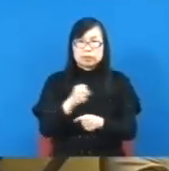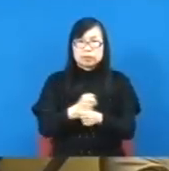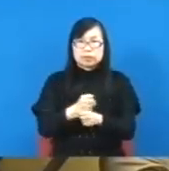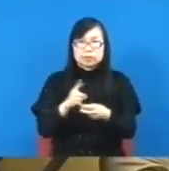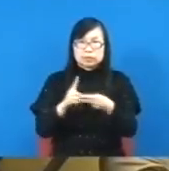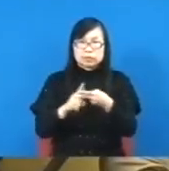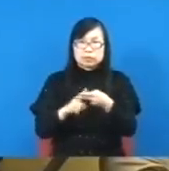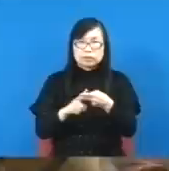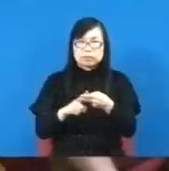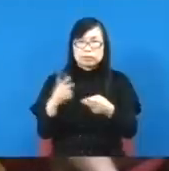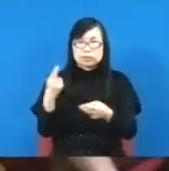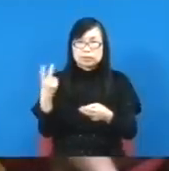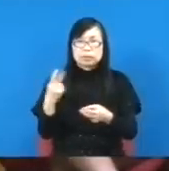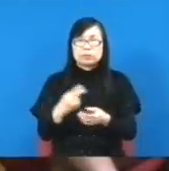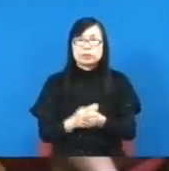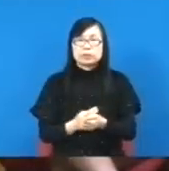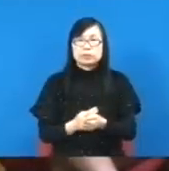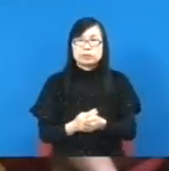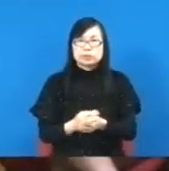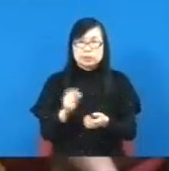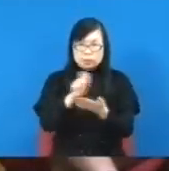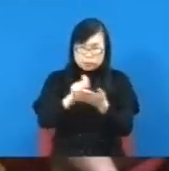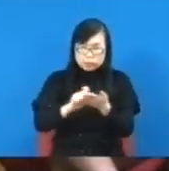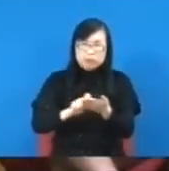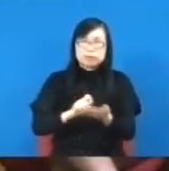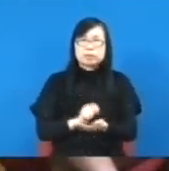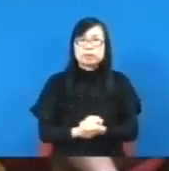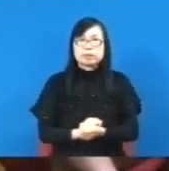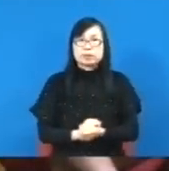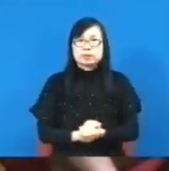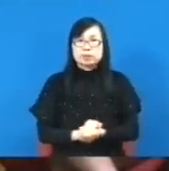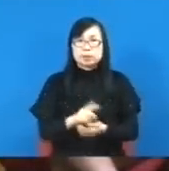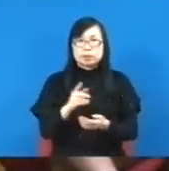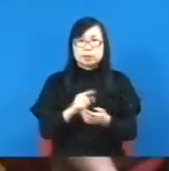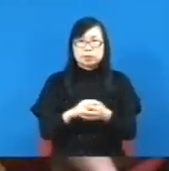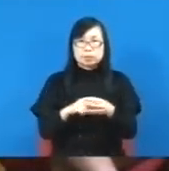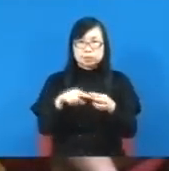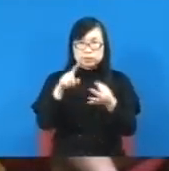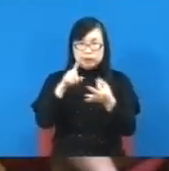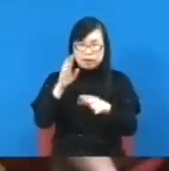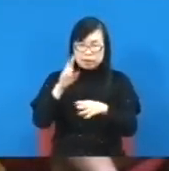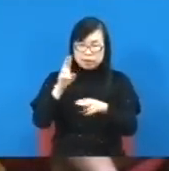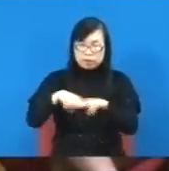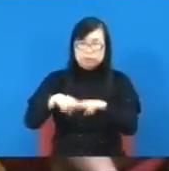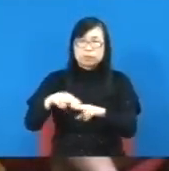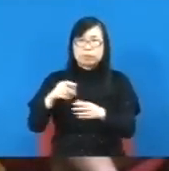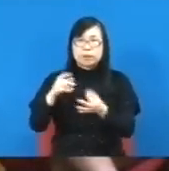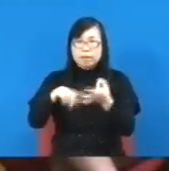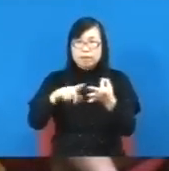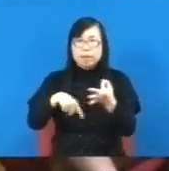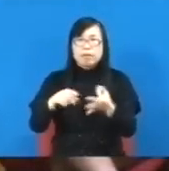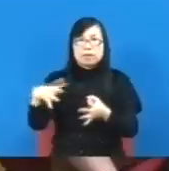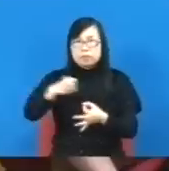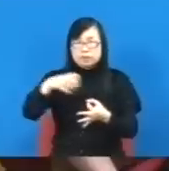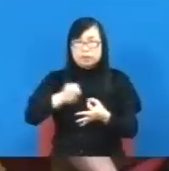嘅書記。 嗯， 89年好多學大學生出嚟嘅嘛，所以呢條友同阿江澤民同埋。我感就一樣，都